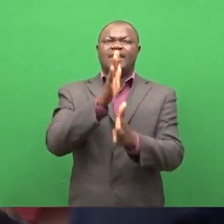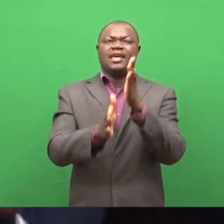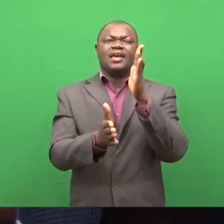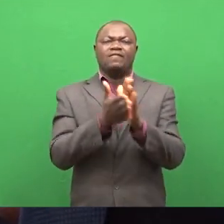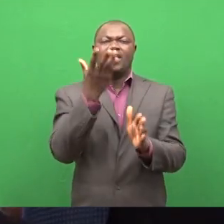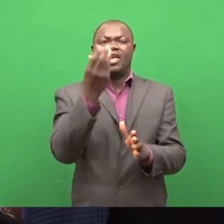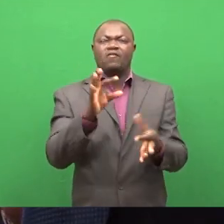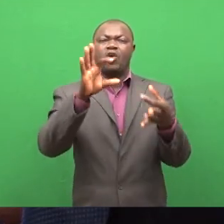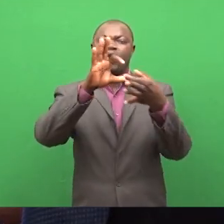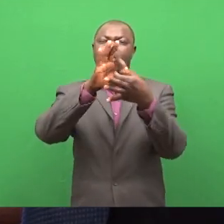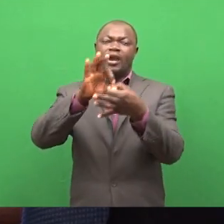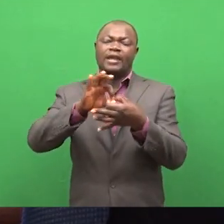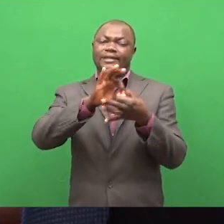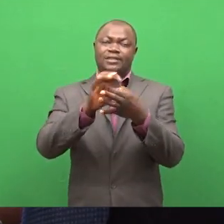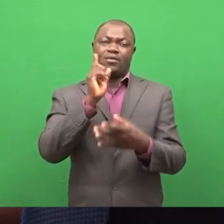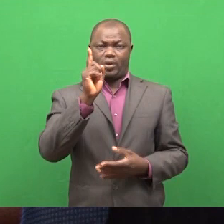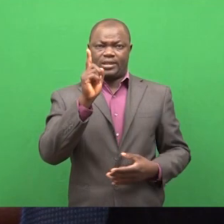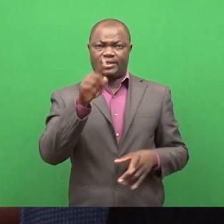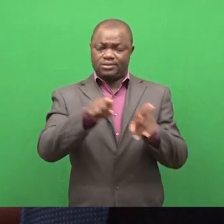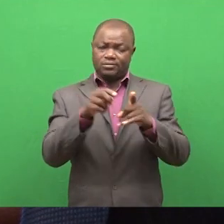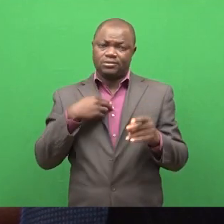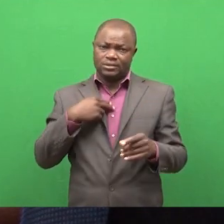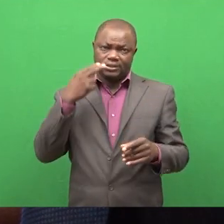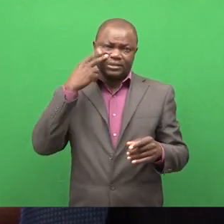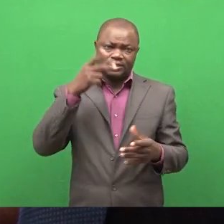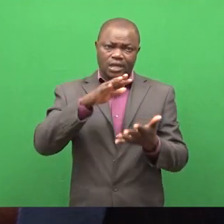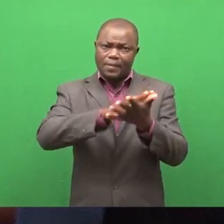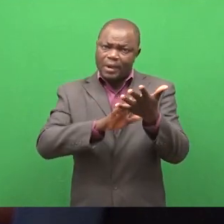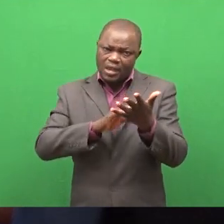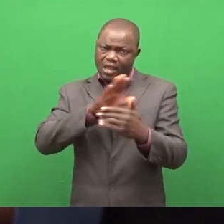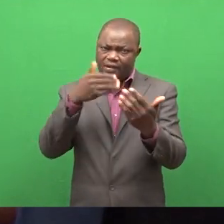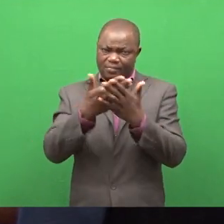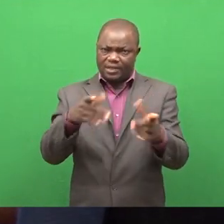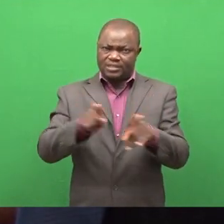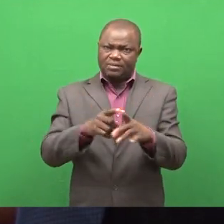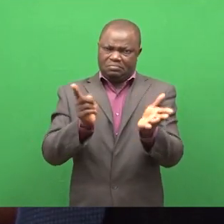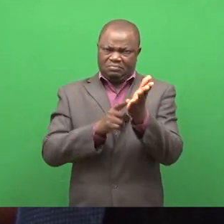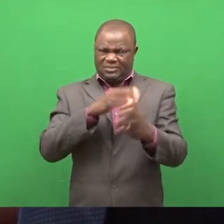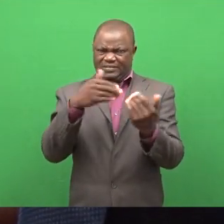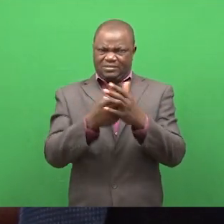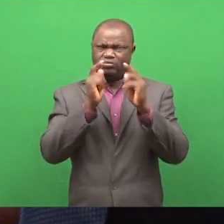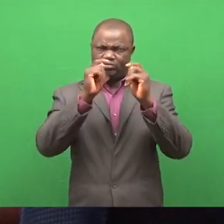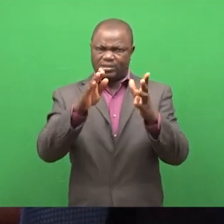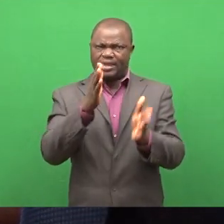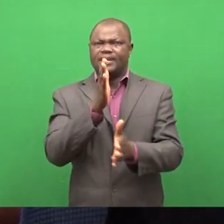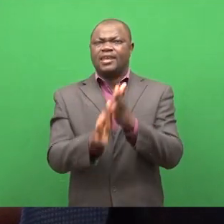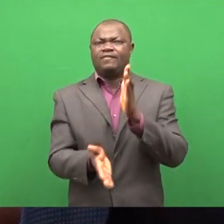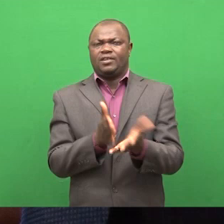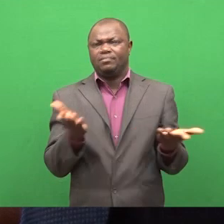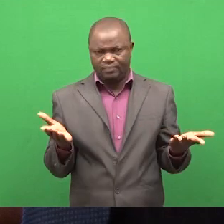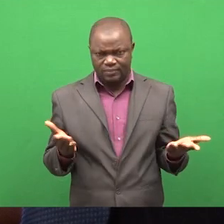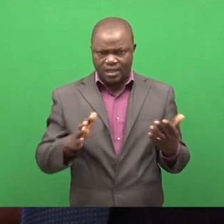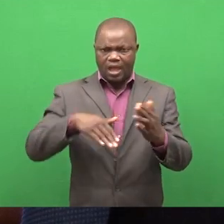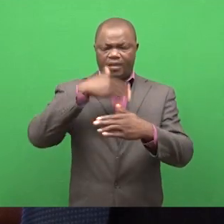organization imwe chete zvayo Mai Chisamba yandakaona iri kuunza brain material inoita zve sexual reproduction health right. Tabva ipapo